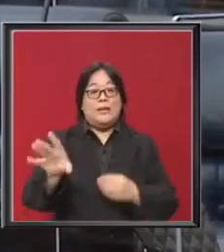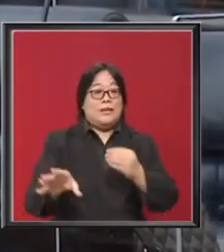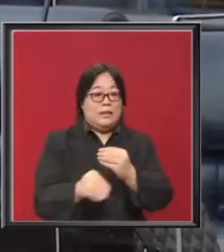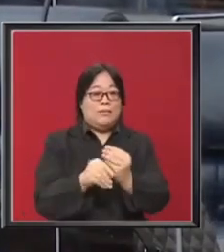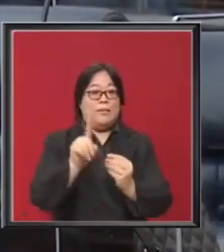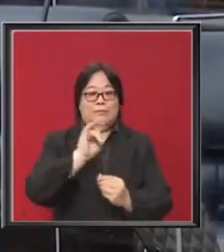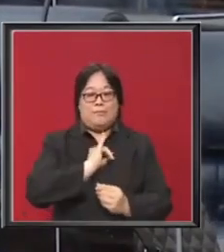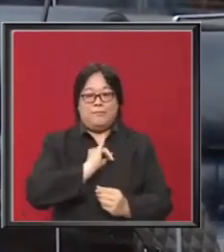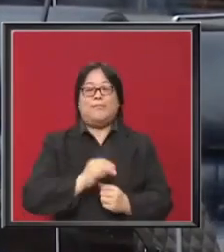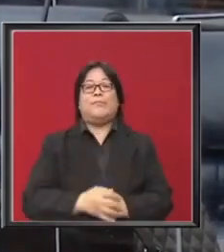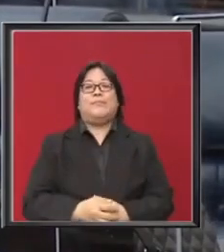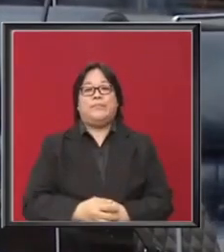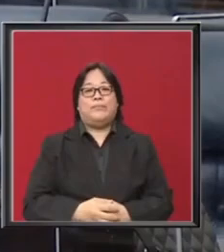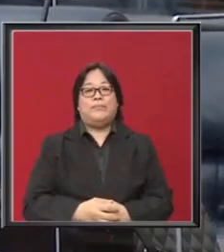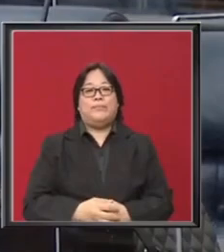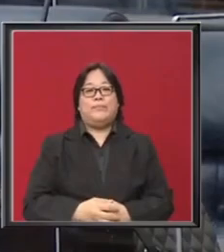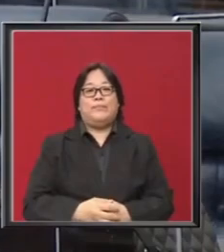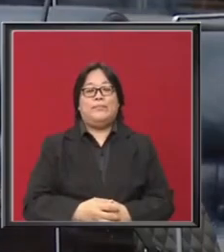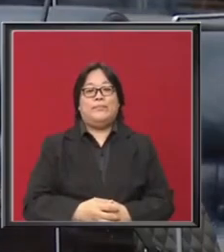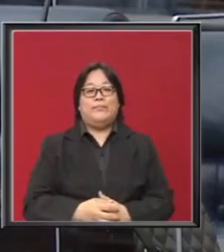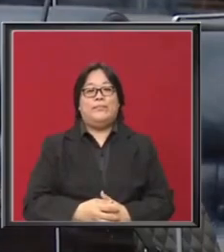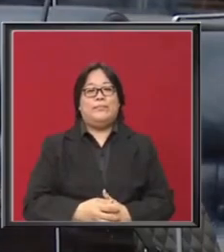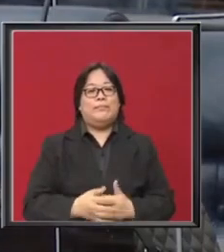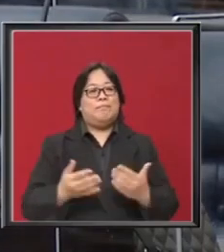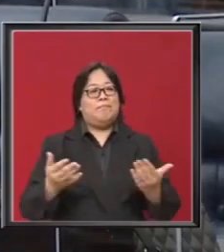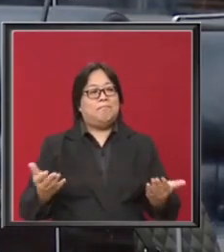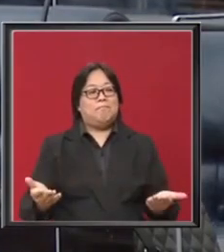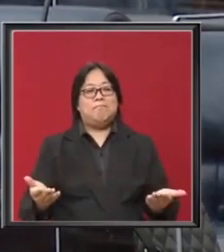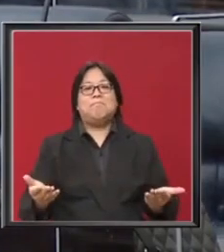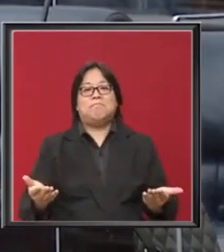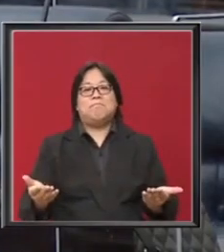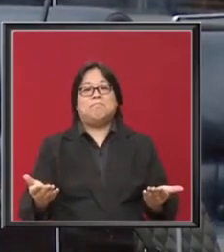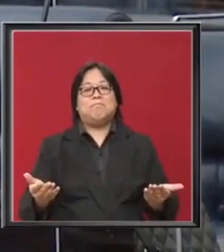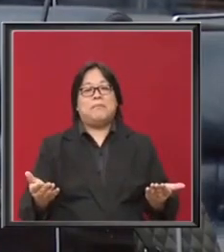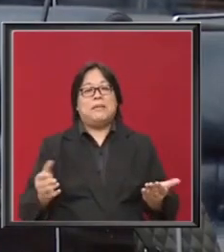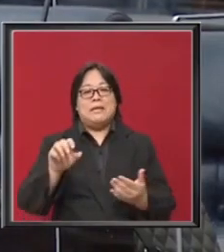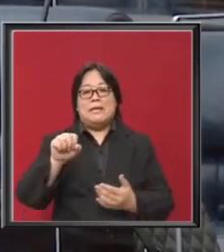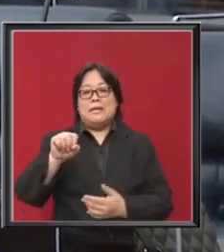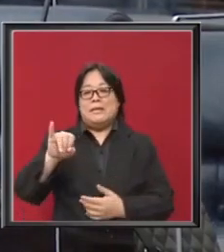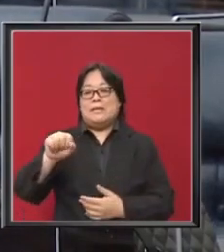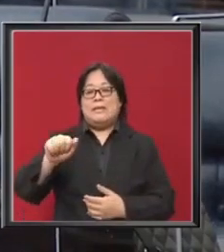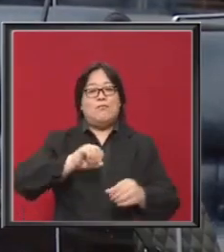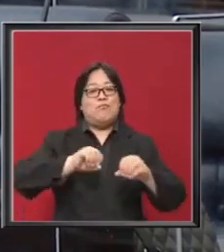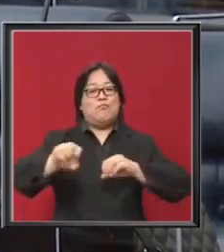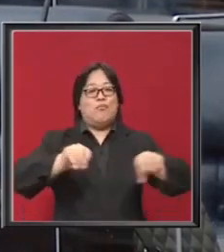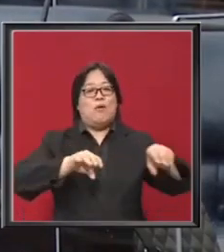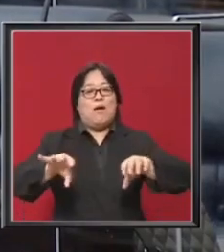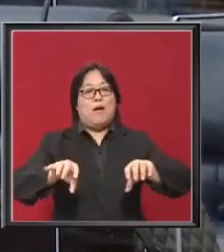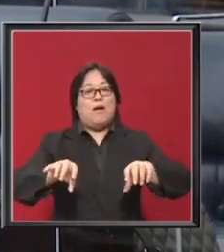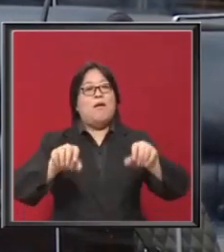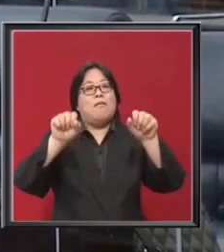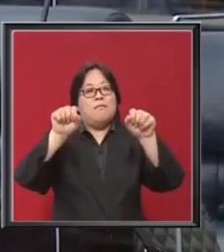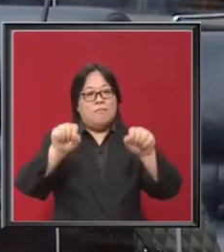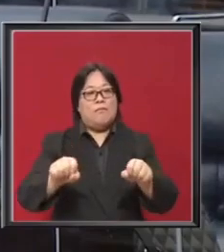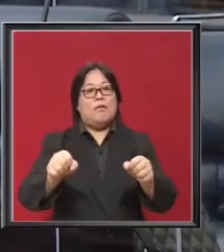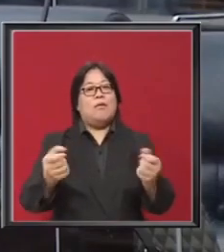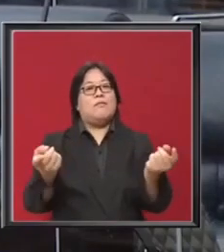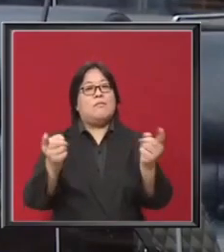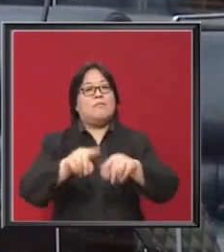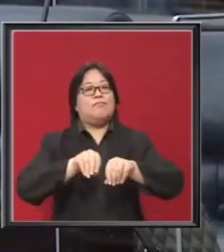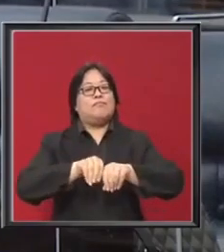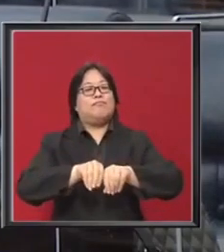eh tambahan saya memandangkan kepada sisa-sisa buangan ini boleh menyebabkan